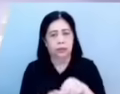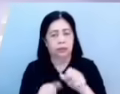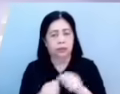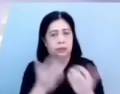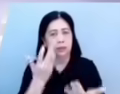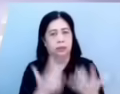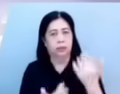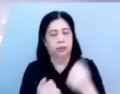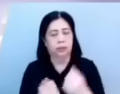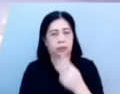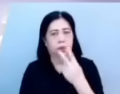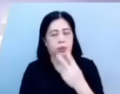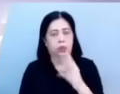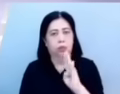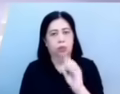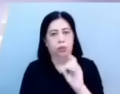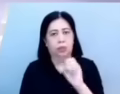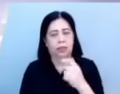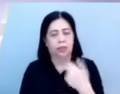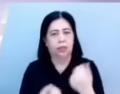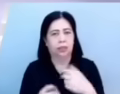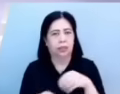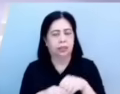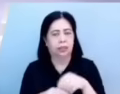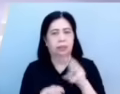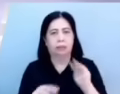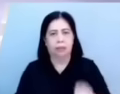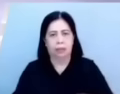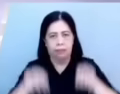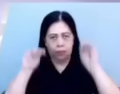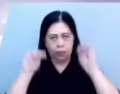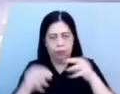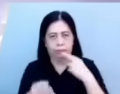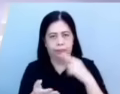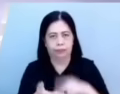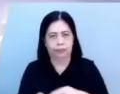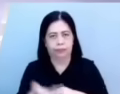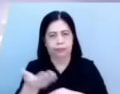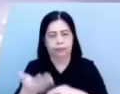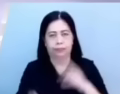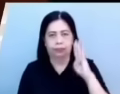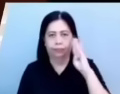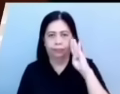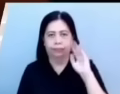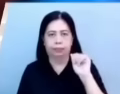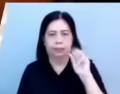2 bodega sa Barangay Potrero sa Malabon. Balitang hatid ni Bam Alegre.